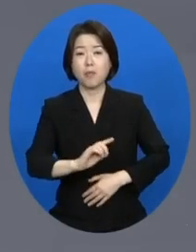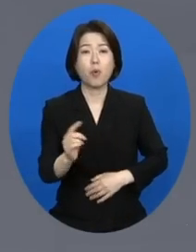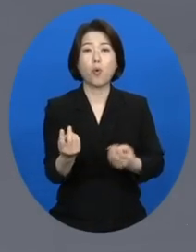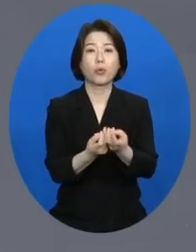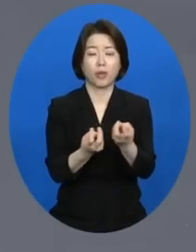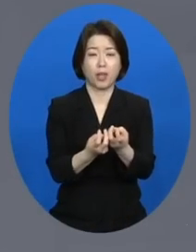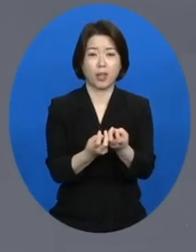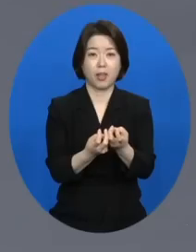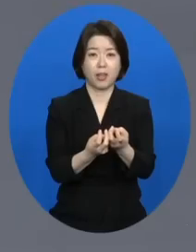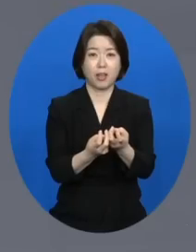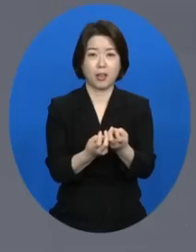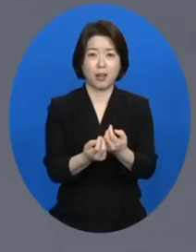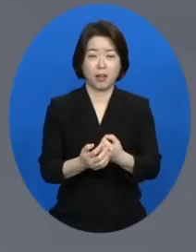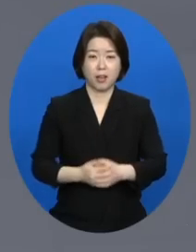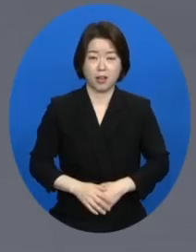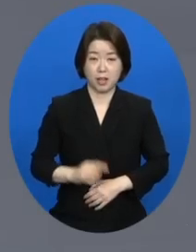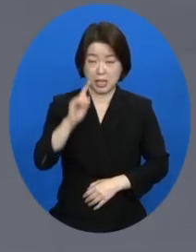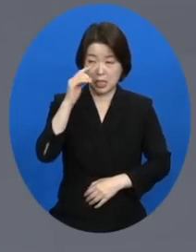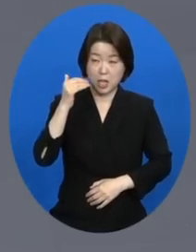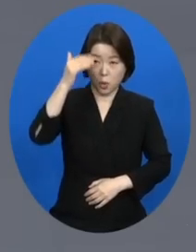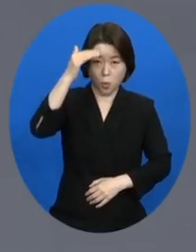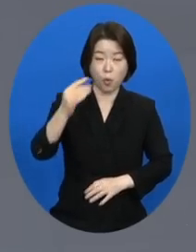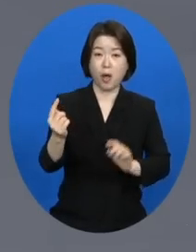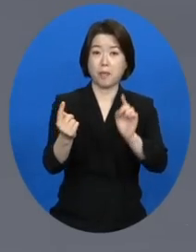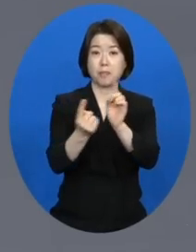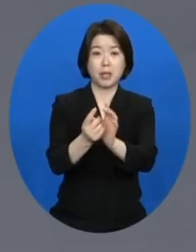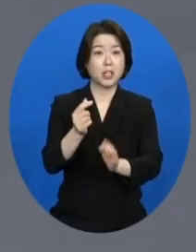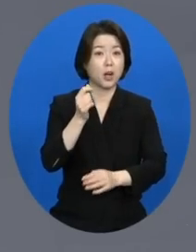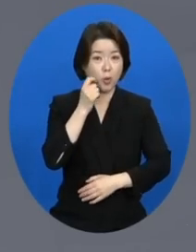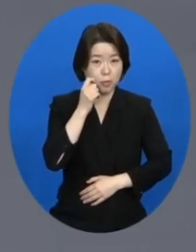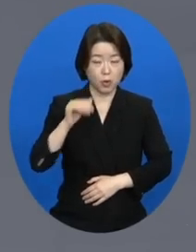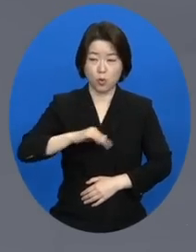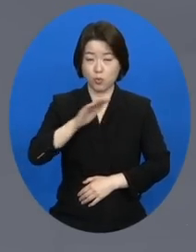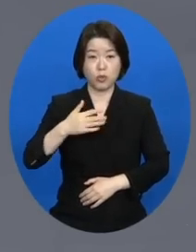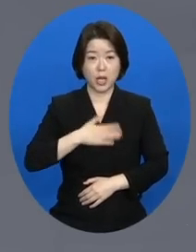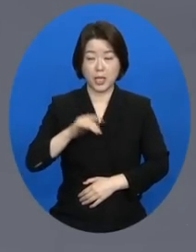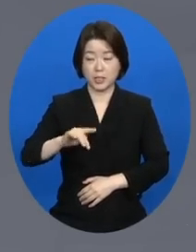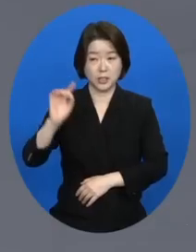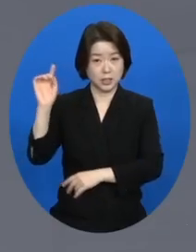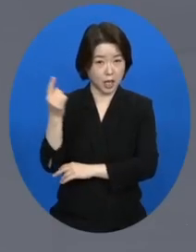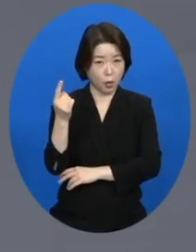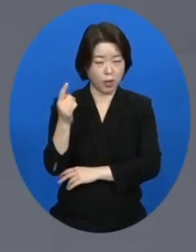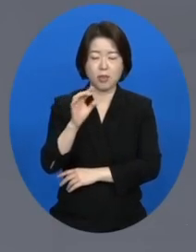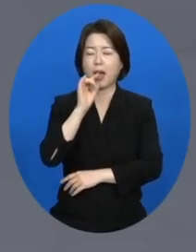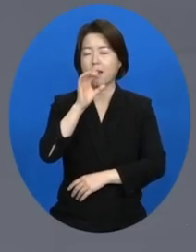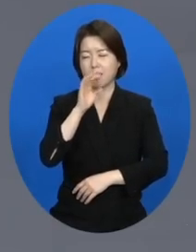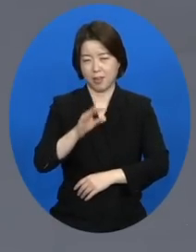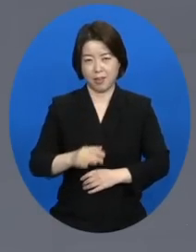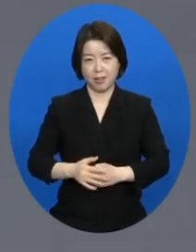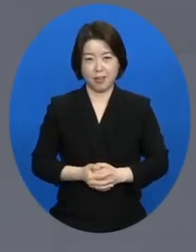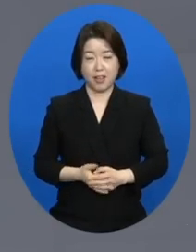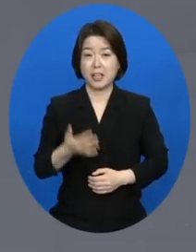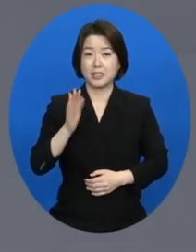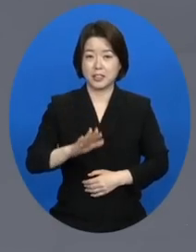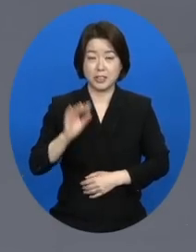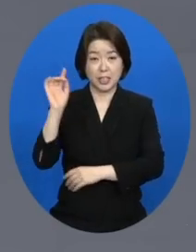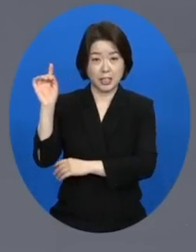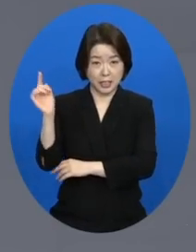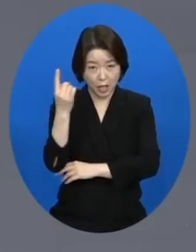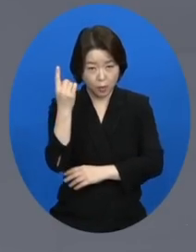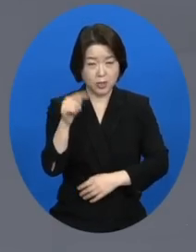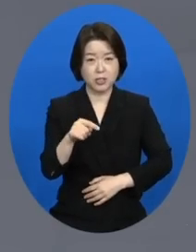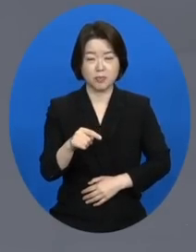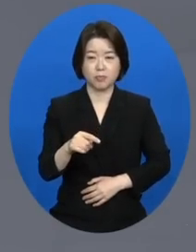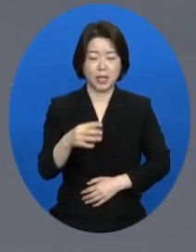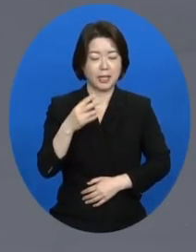됐을까? 골리앗을 만나지 않았을 것이고 우리가 아는 그 다윗이 되지 못했을 겁니다. 그런데 다윗은